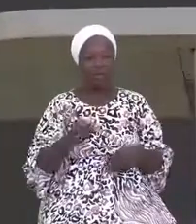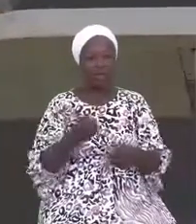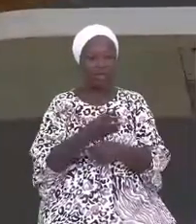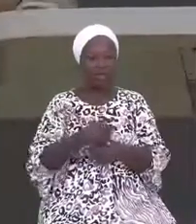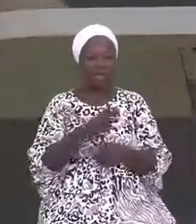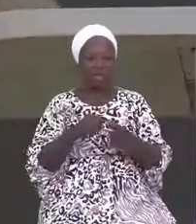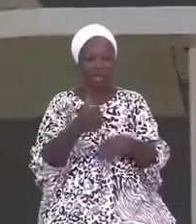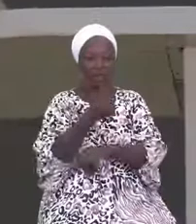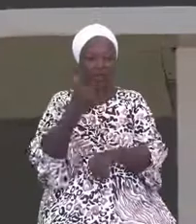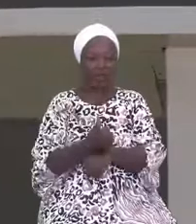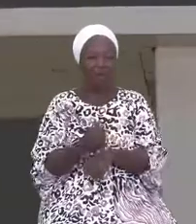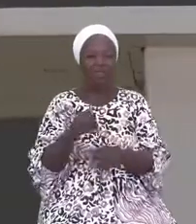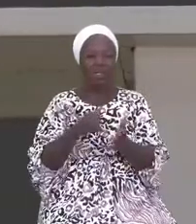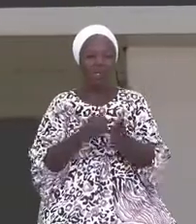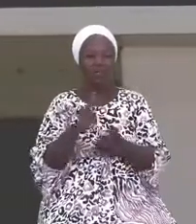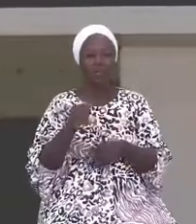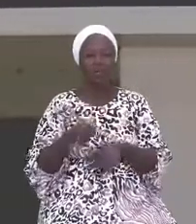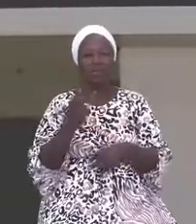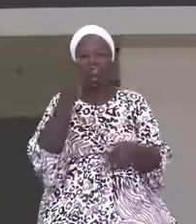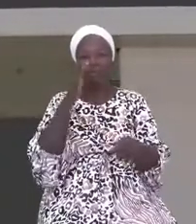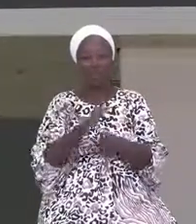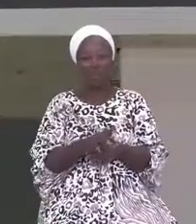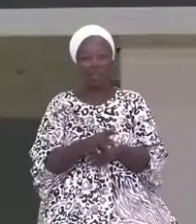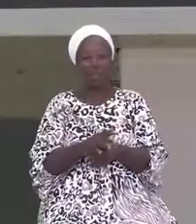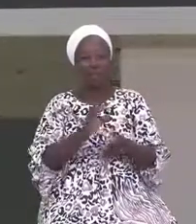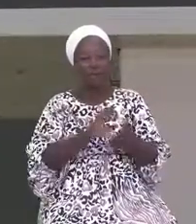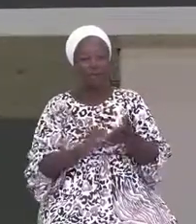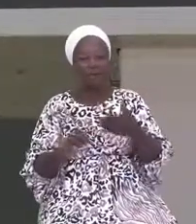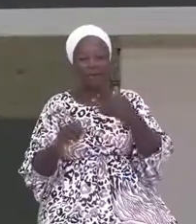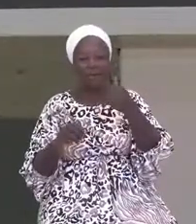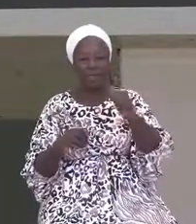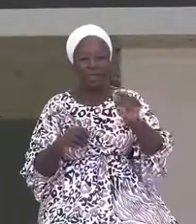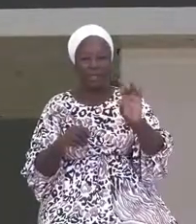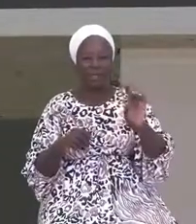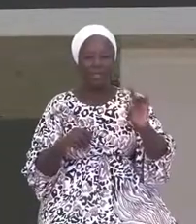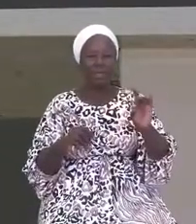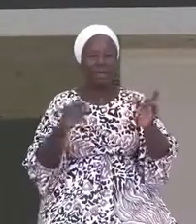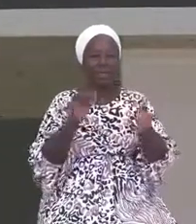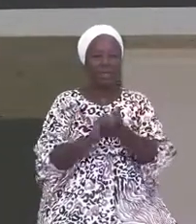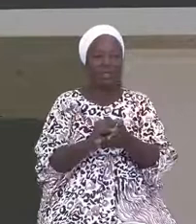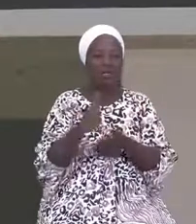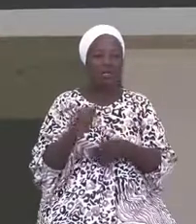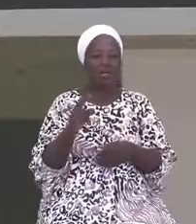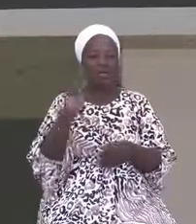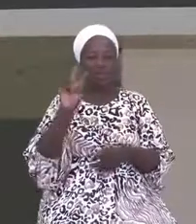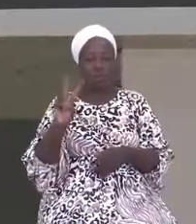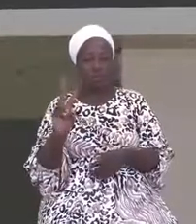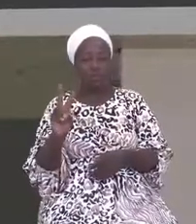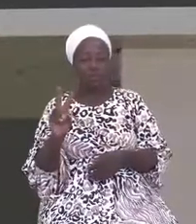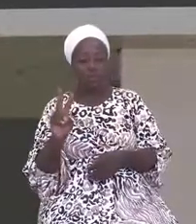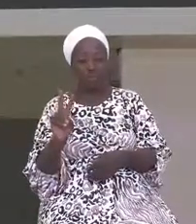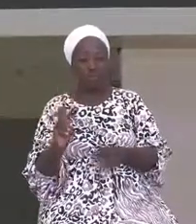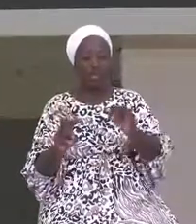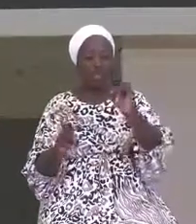verset 18 verset 18 afin que pas deux choses immuables dans lequel